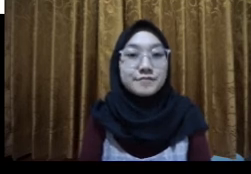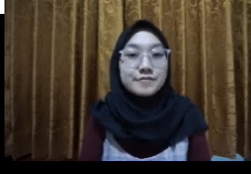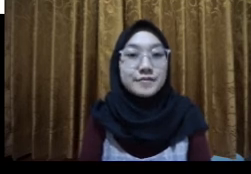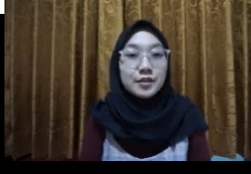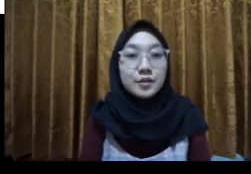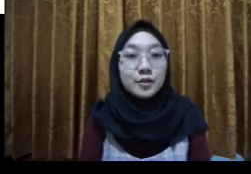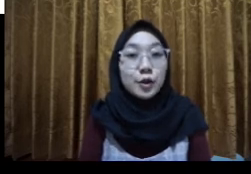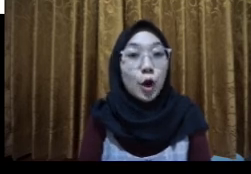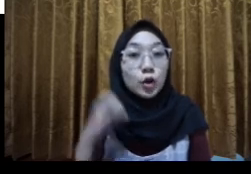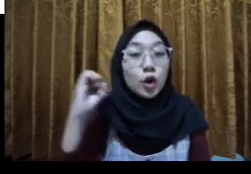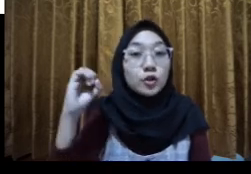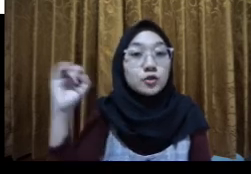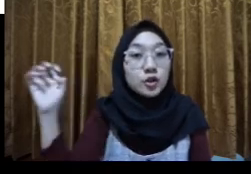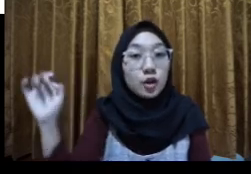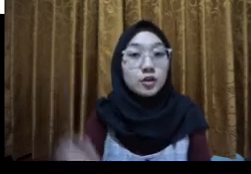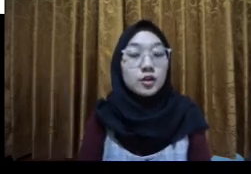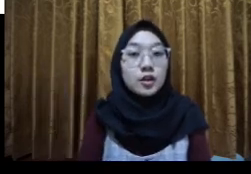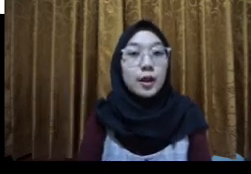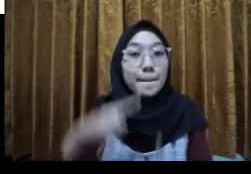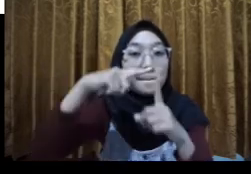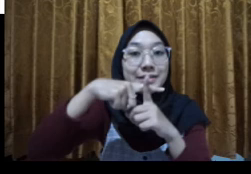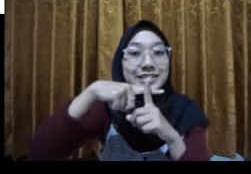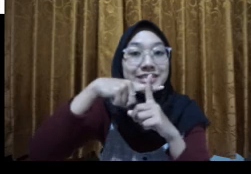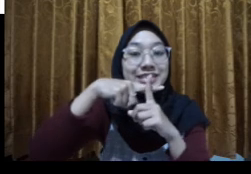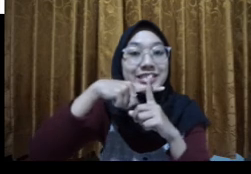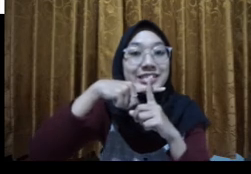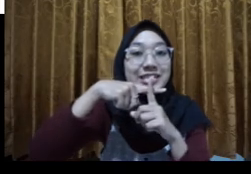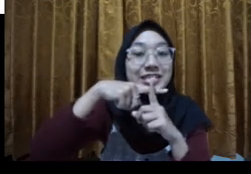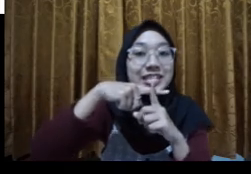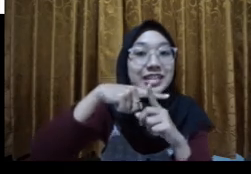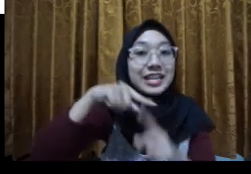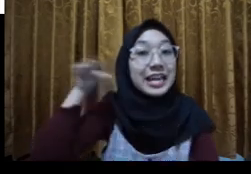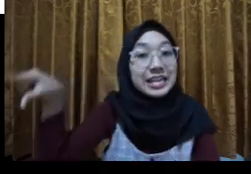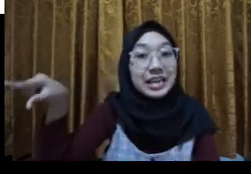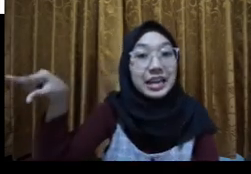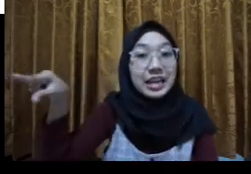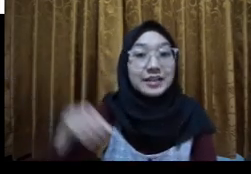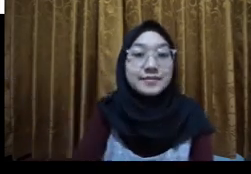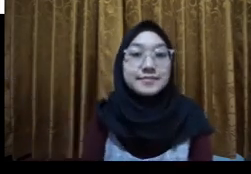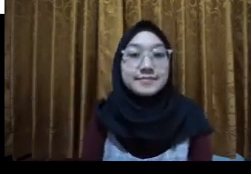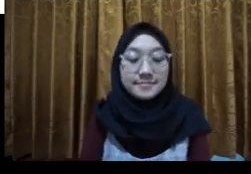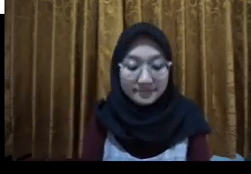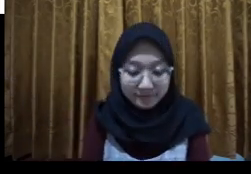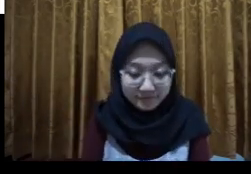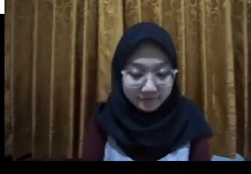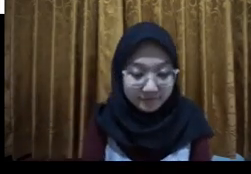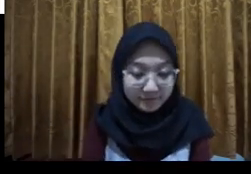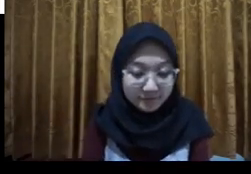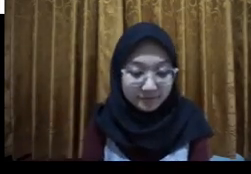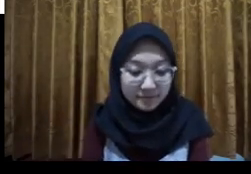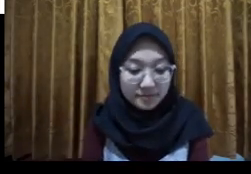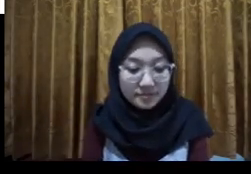bisa menggunakan Ctrl plus G atau Ctrl plus huruf G ya. Ctrl ini